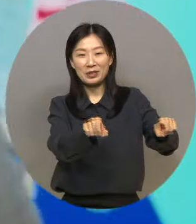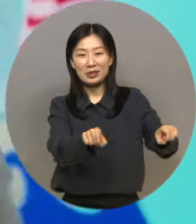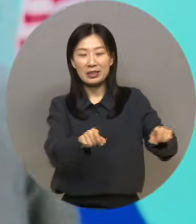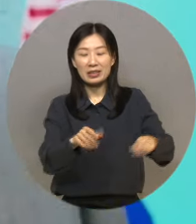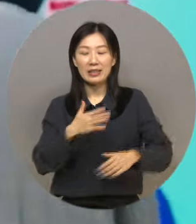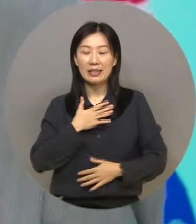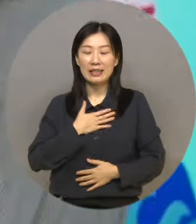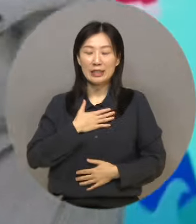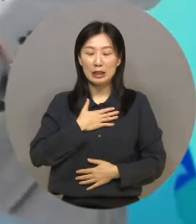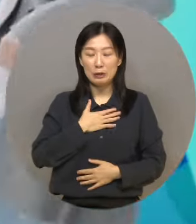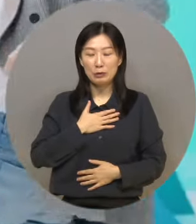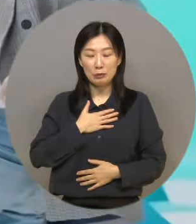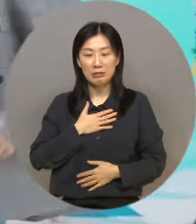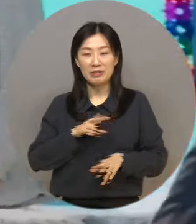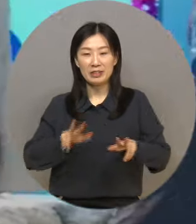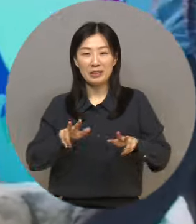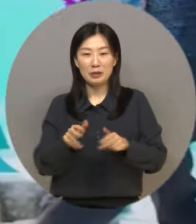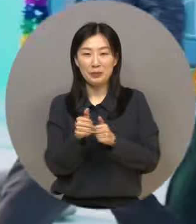기분 따라